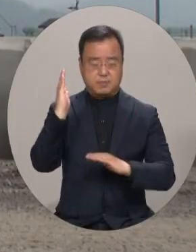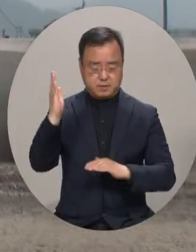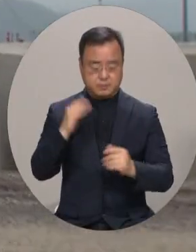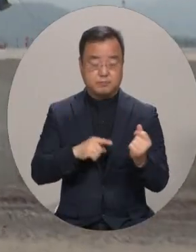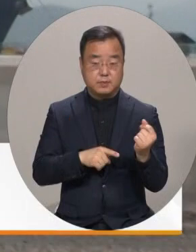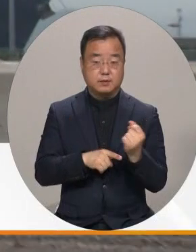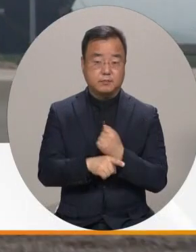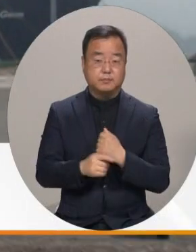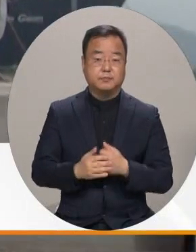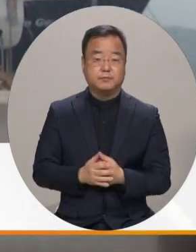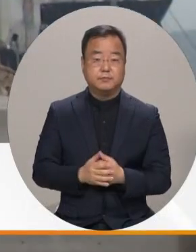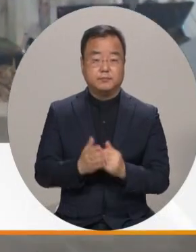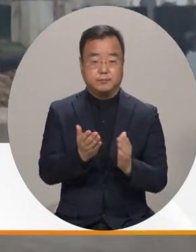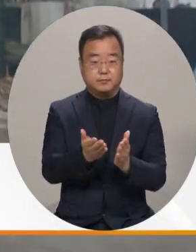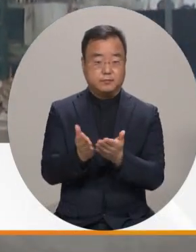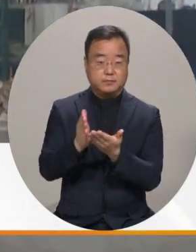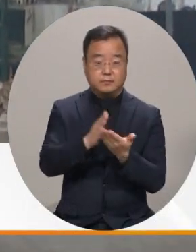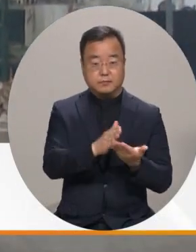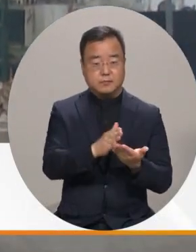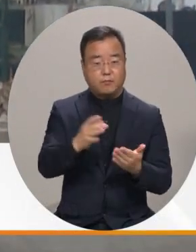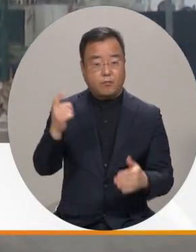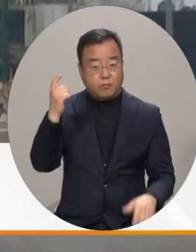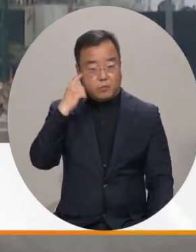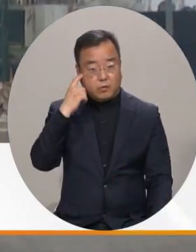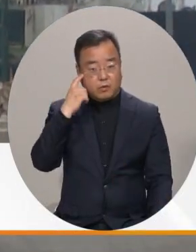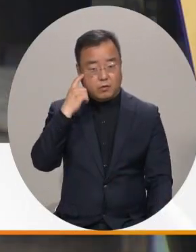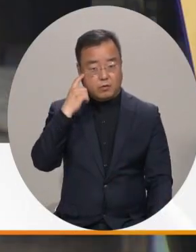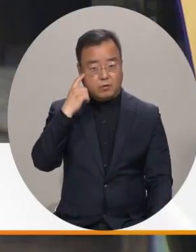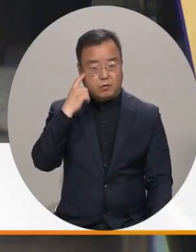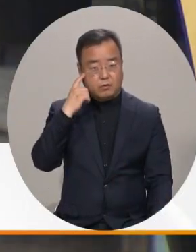세월로 왜 침몰 했어요